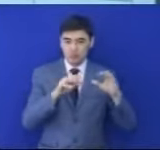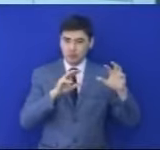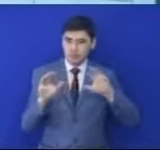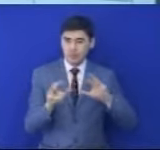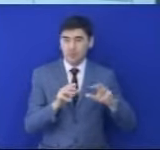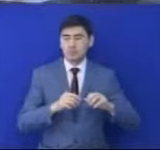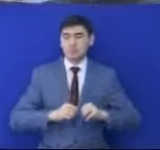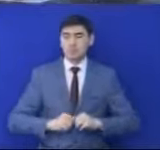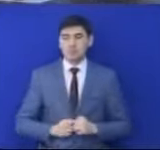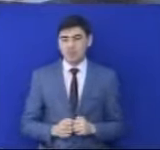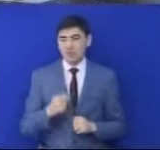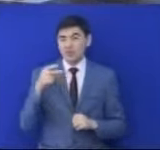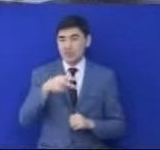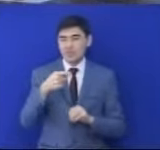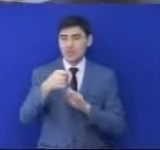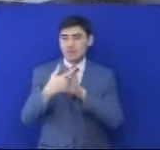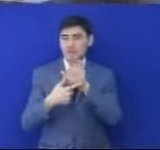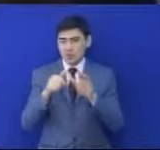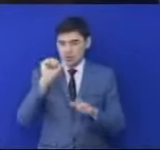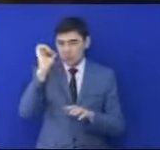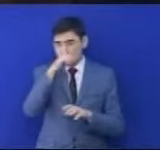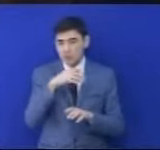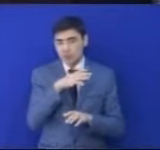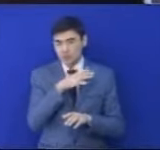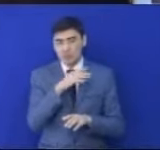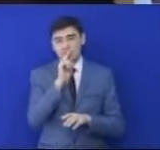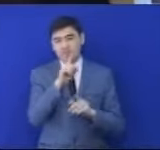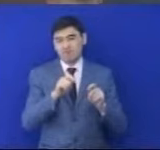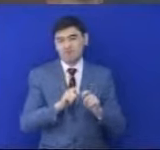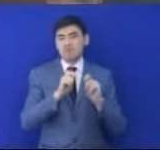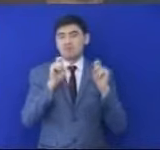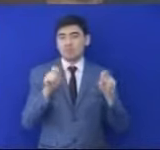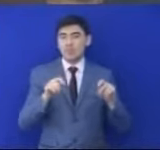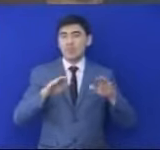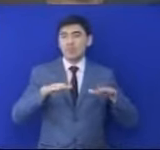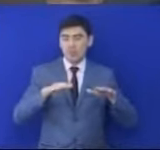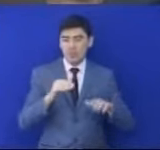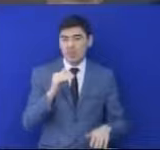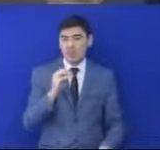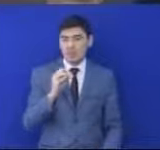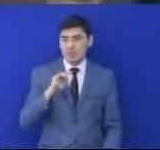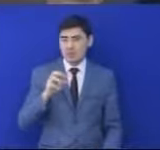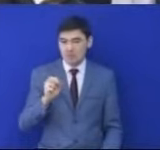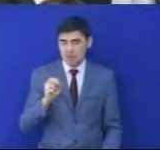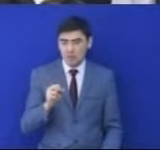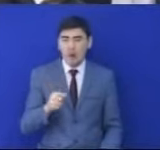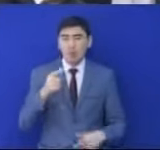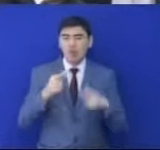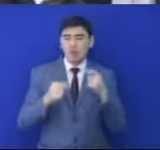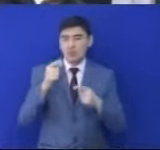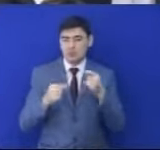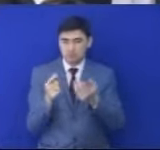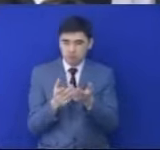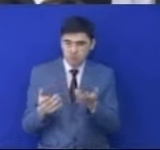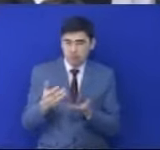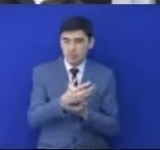айтуынша 2017 жылы Азеркеде сүт қабылдайтын пункт ашылып, қазір тұрғындардың ахуалын жақсартуға едәуір ықпал етіп отыр. Дегенмен елді